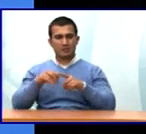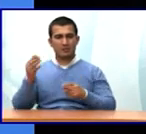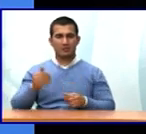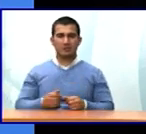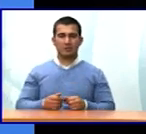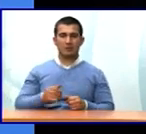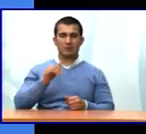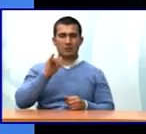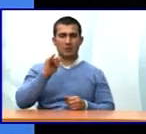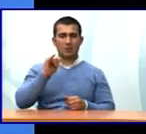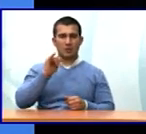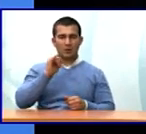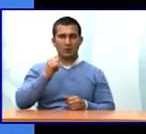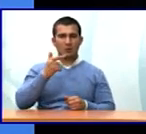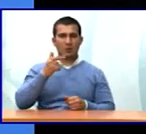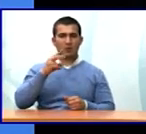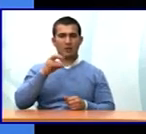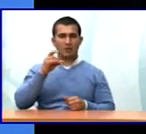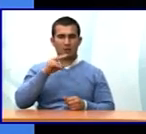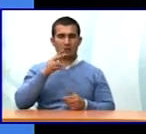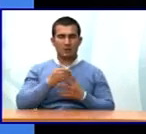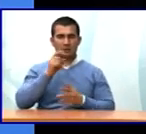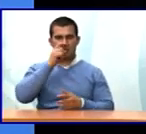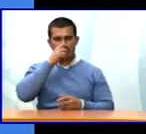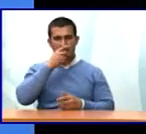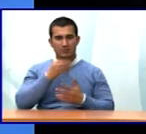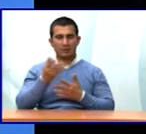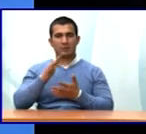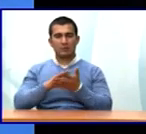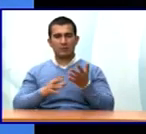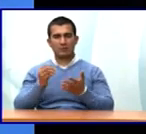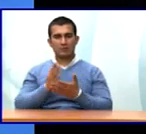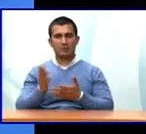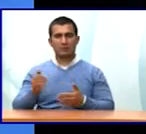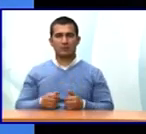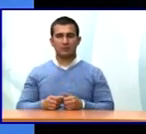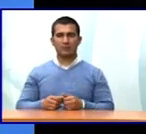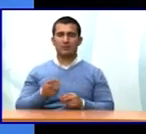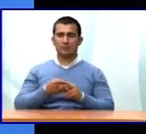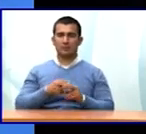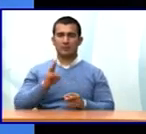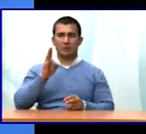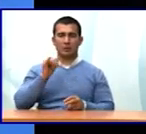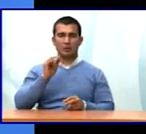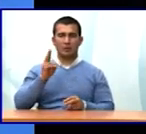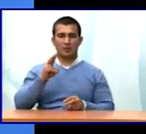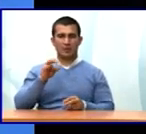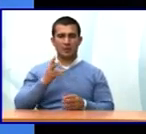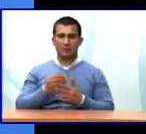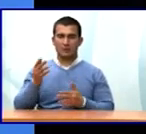ham aynan shunday uglerod, kislorod, vodorod. Nukleik kislotalarning tarkibiy qismi